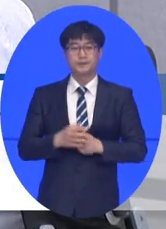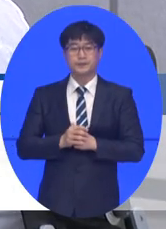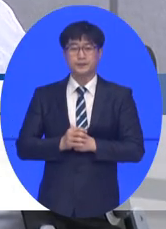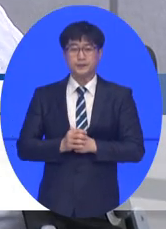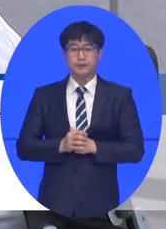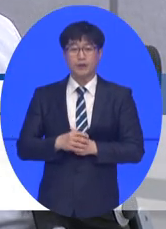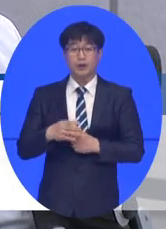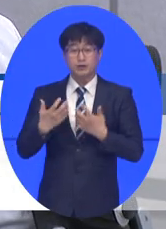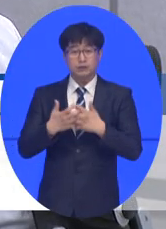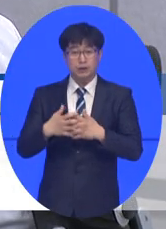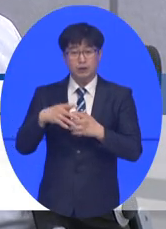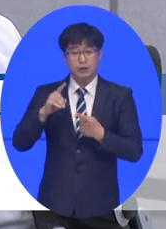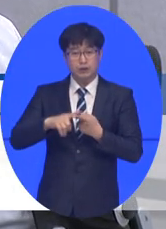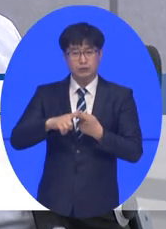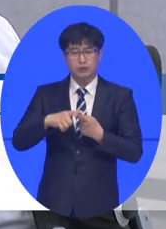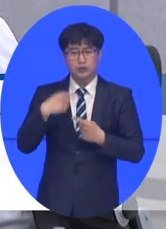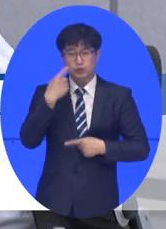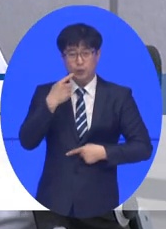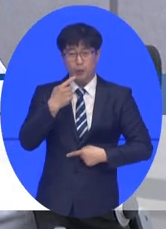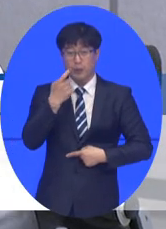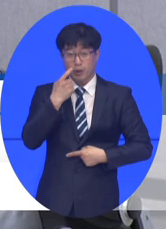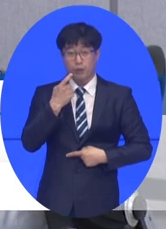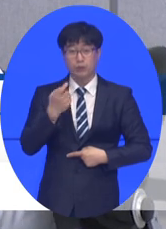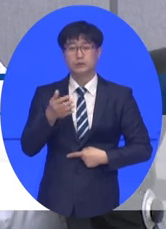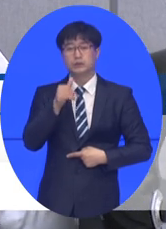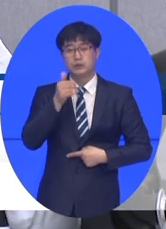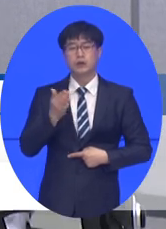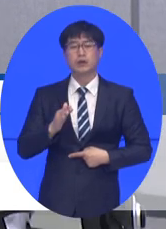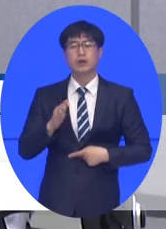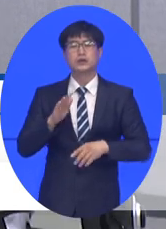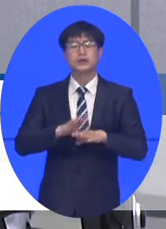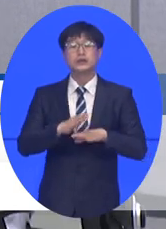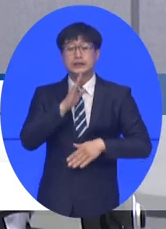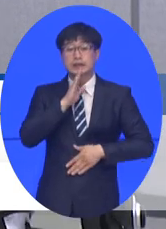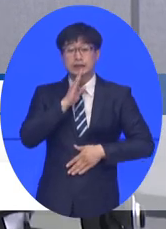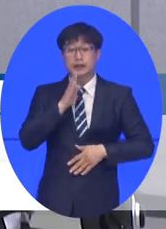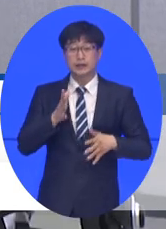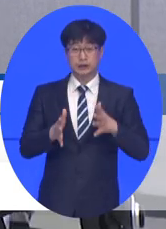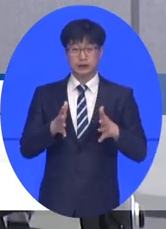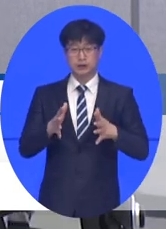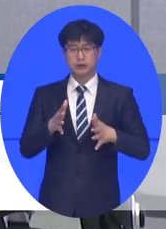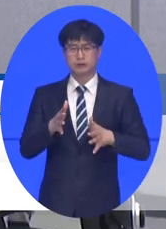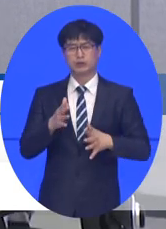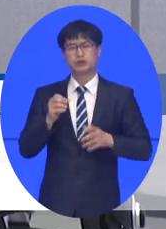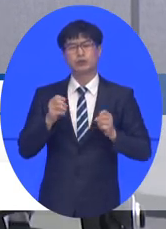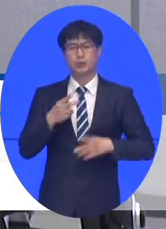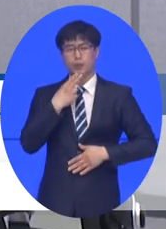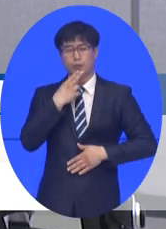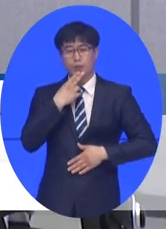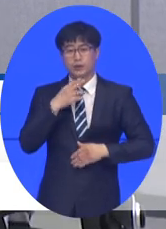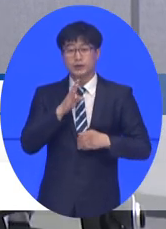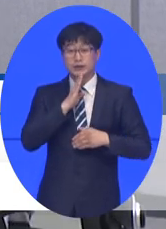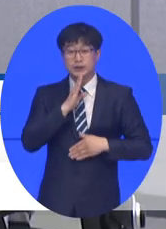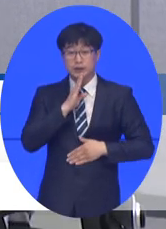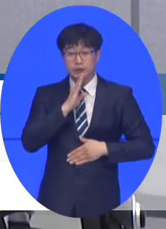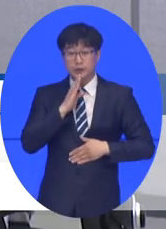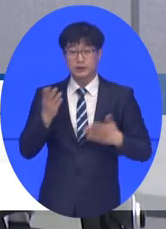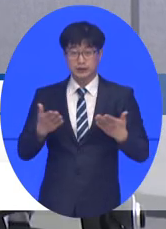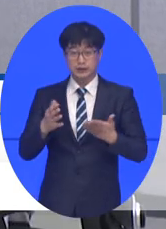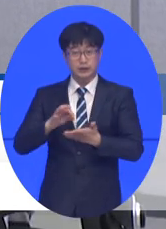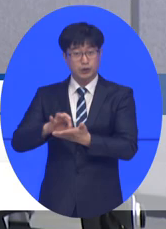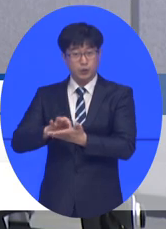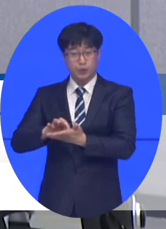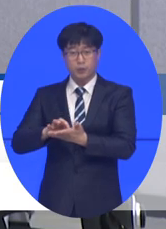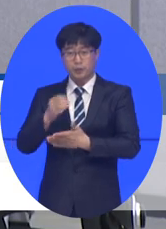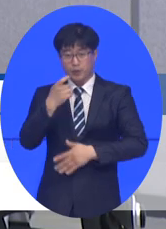좀 배우긴 하는데 아무래도 학생들은 실습할 기회는 따로 없습니다. 실제로 사용도 해보고 배우면서 실제 직무자들이 어떤 식으로